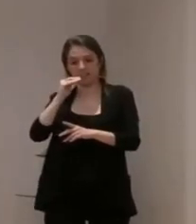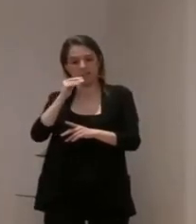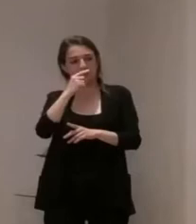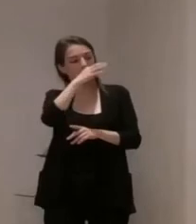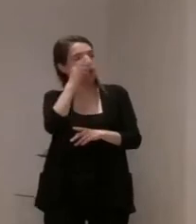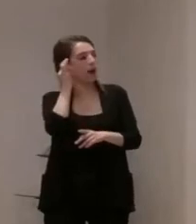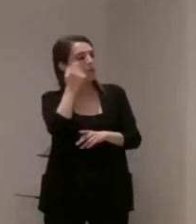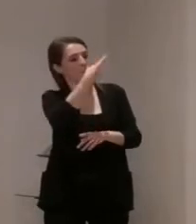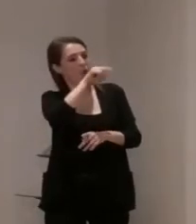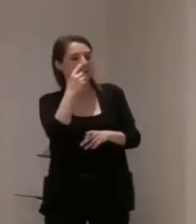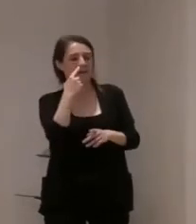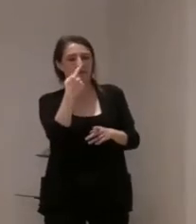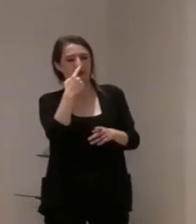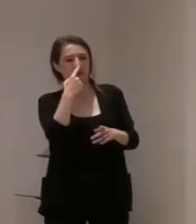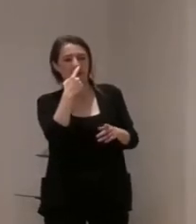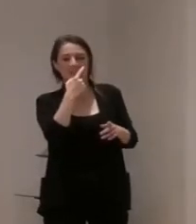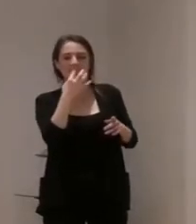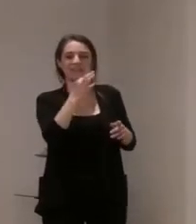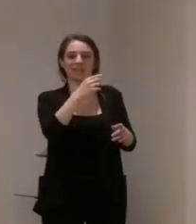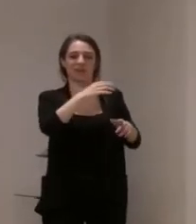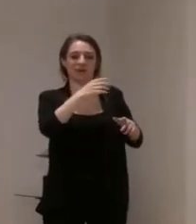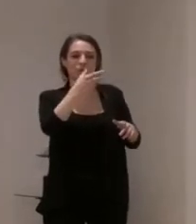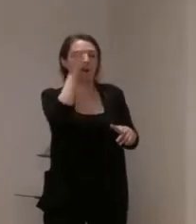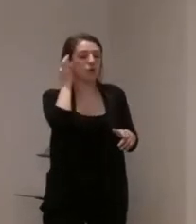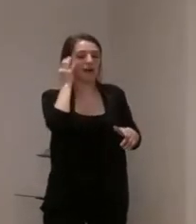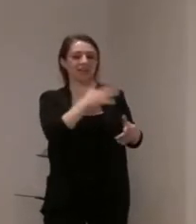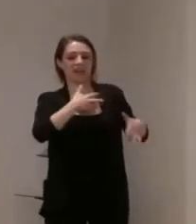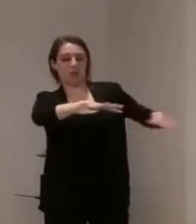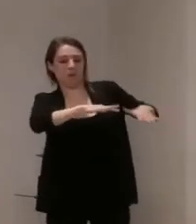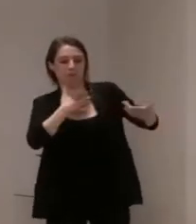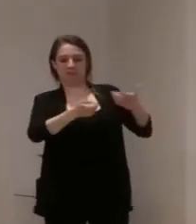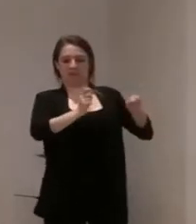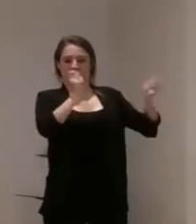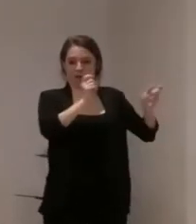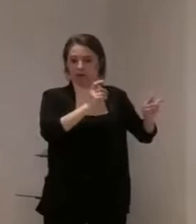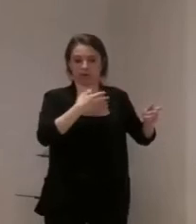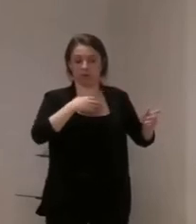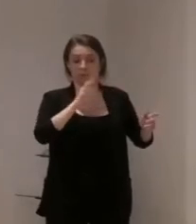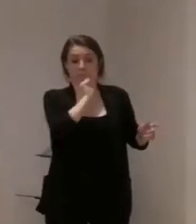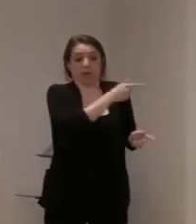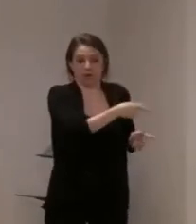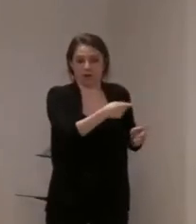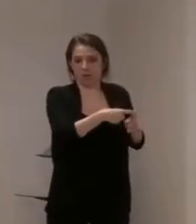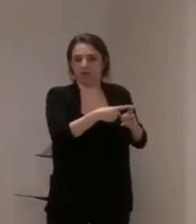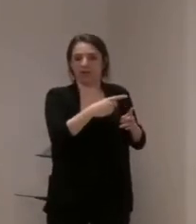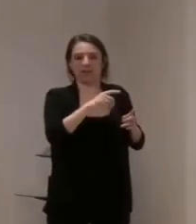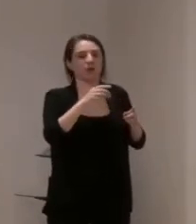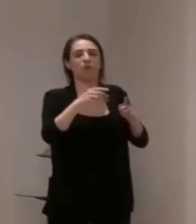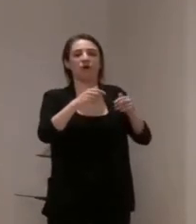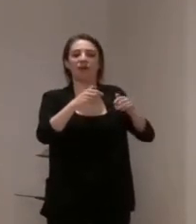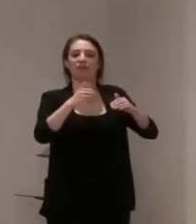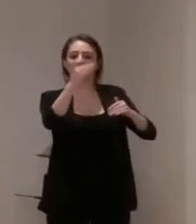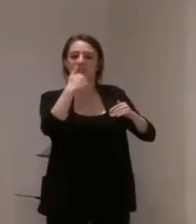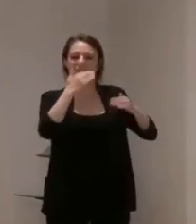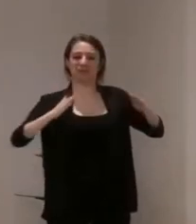dissident era pitjor que un home dissident. Per què? Perquè no complíem a l'estatus